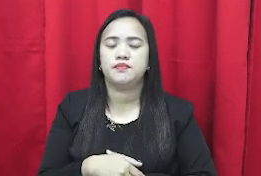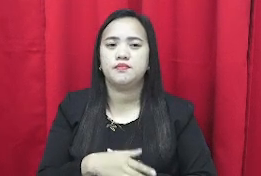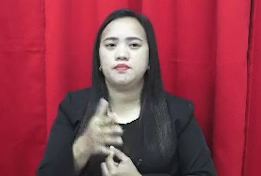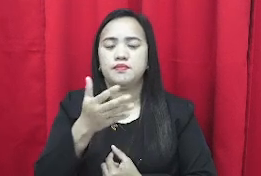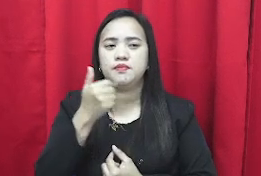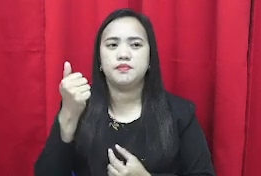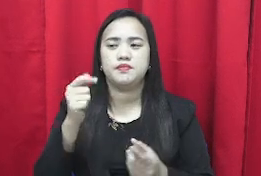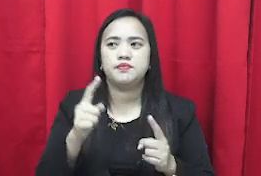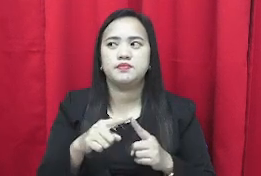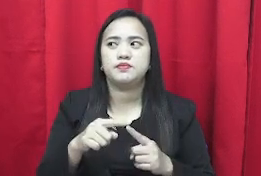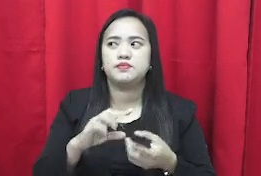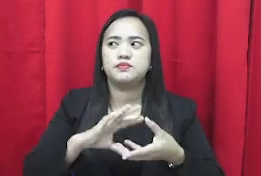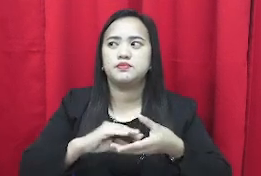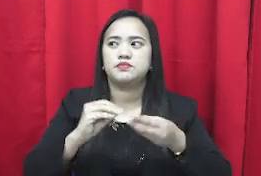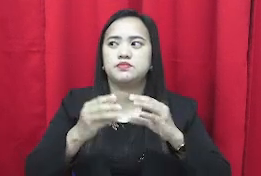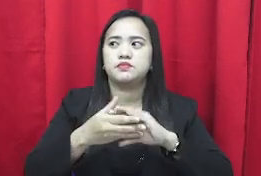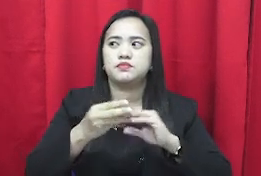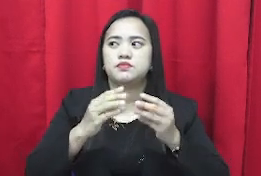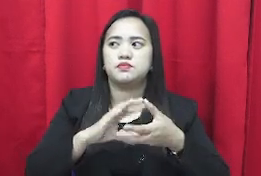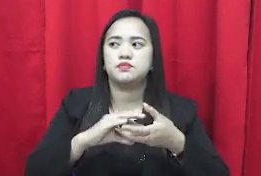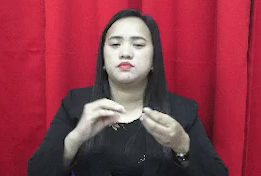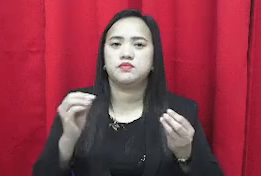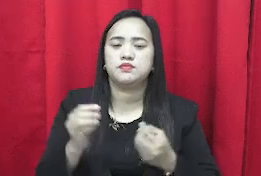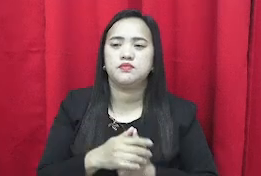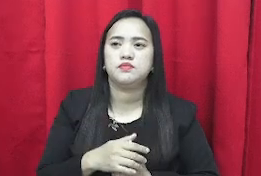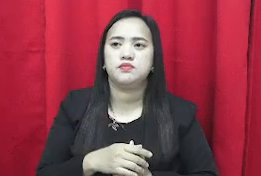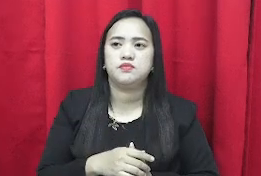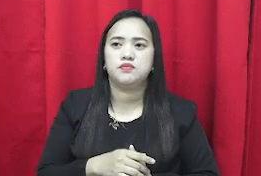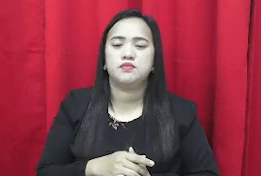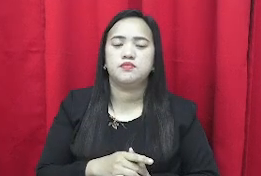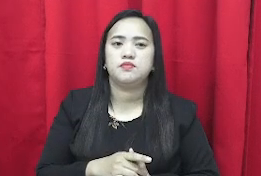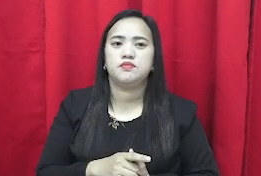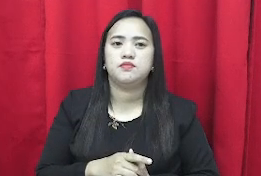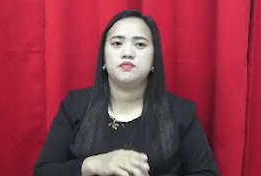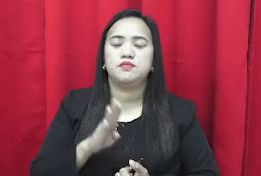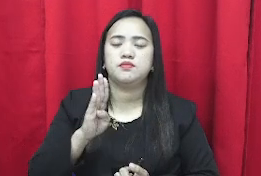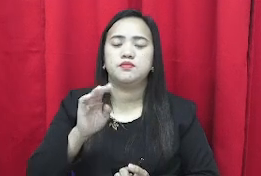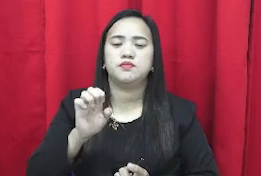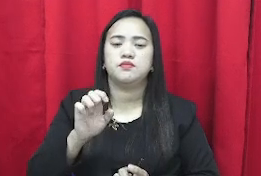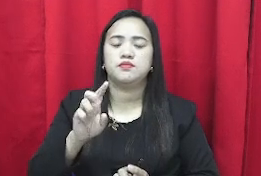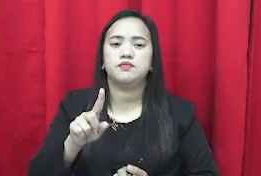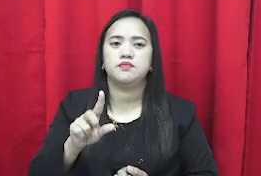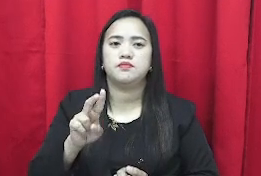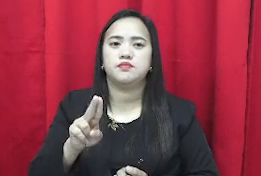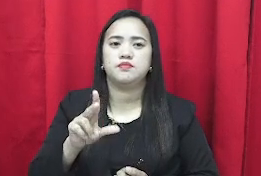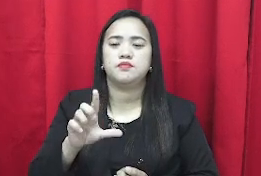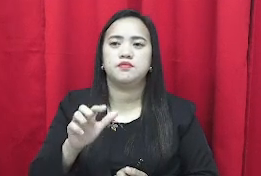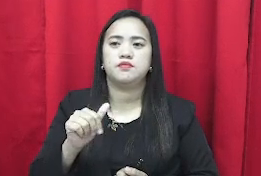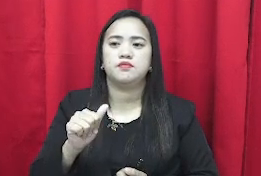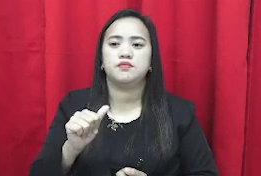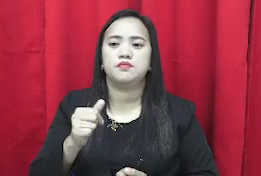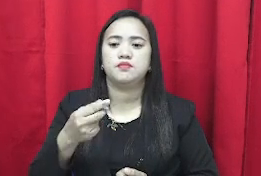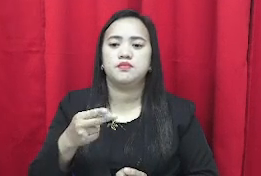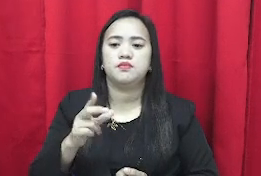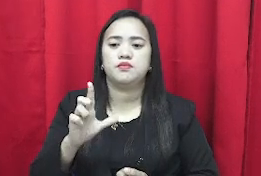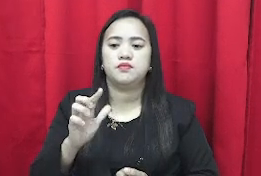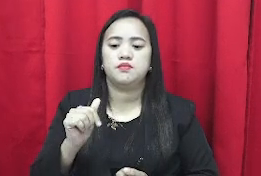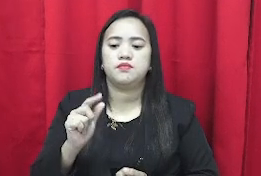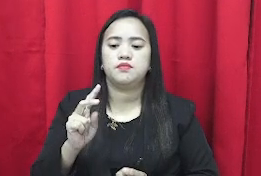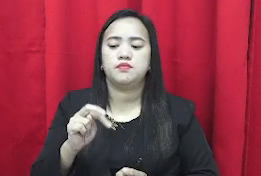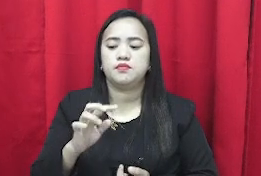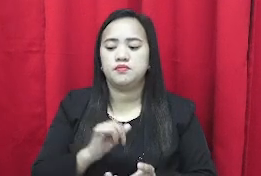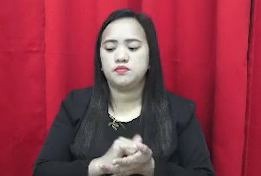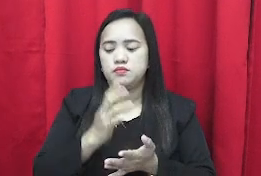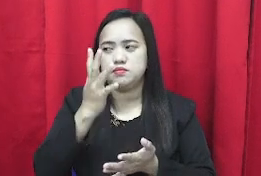mo Dian pa ako non sa bua sa viand Oo bu land Alam ko yan Ah kaya mapalad tayo